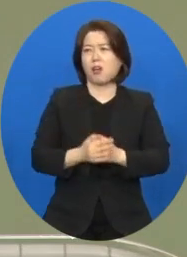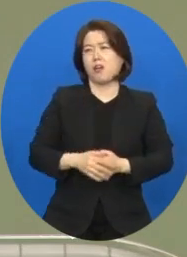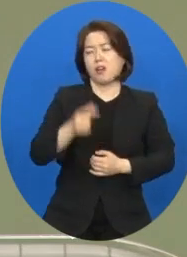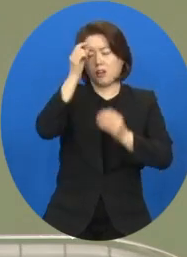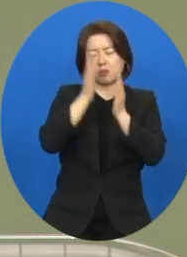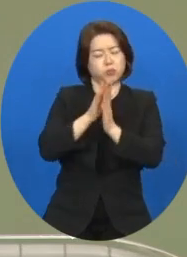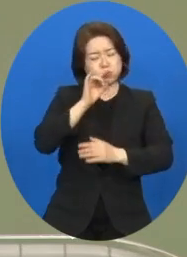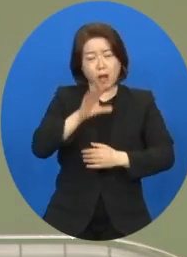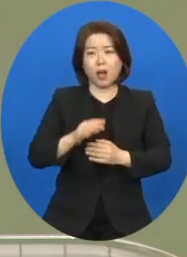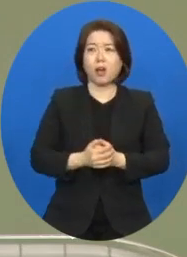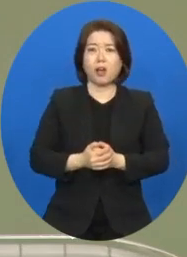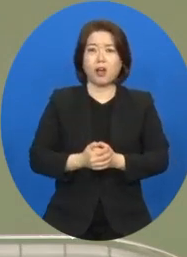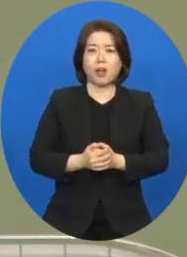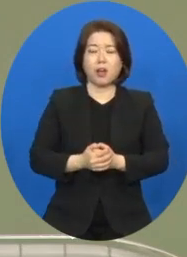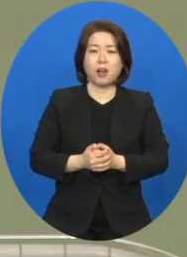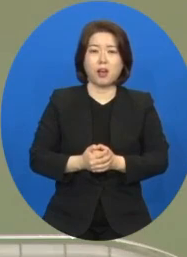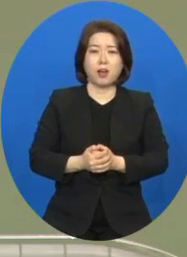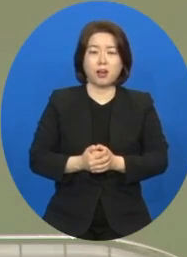되는데.